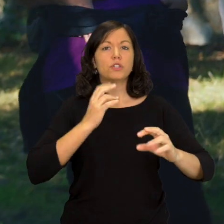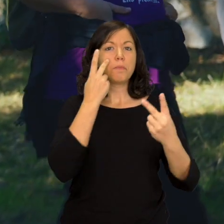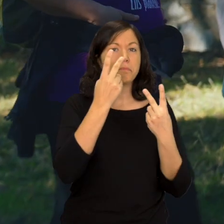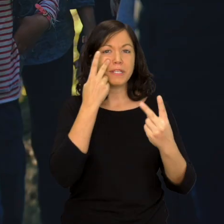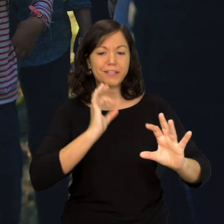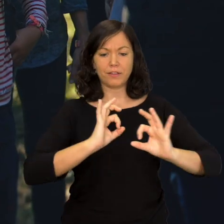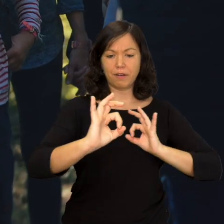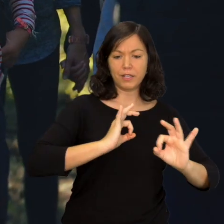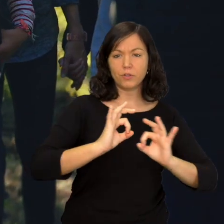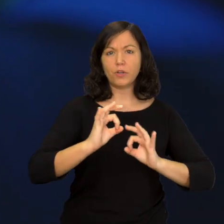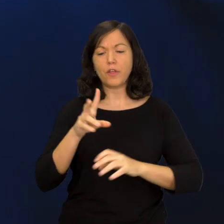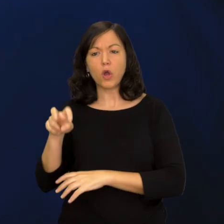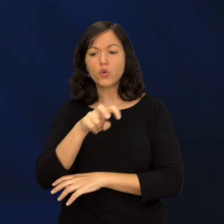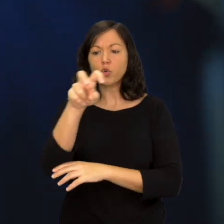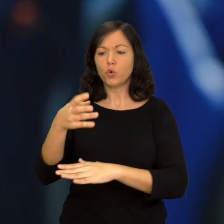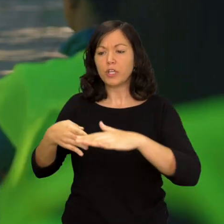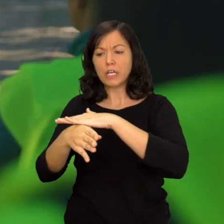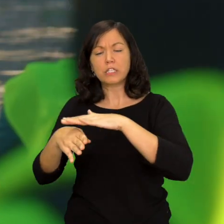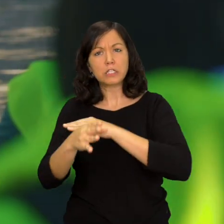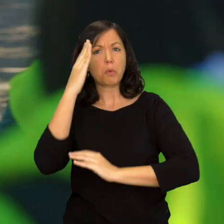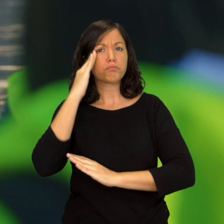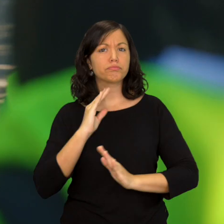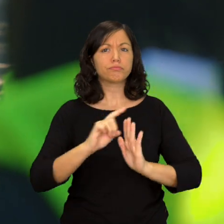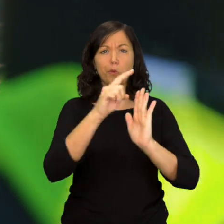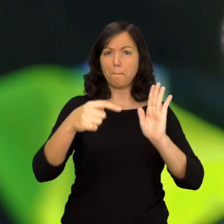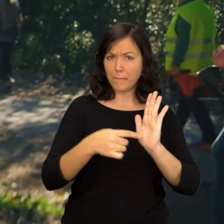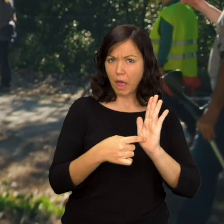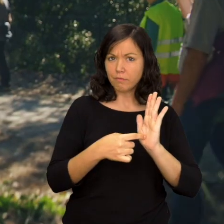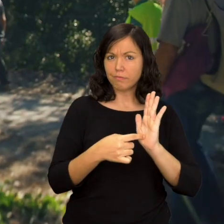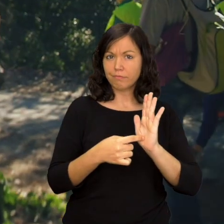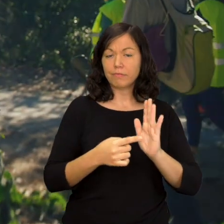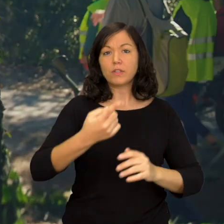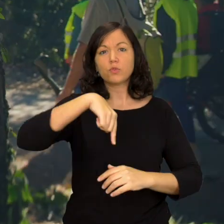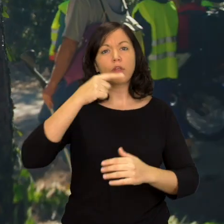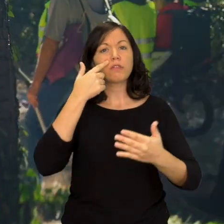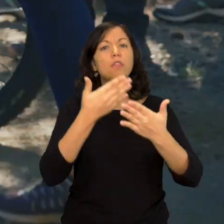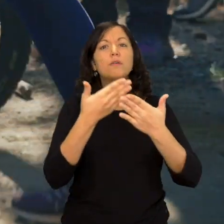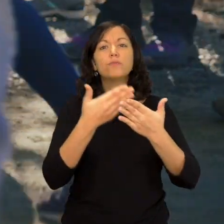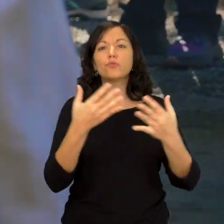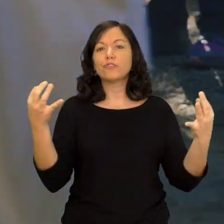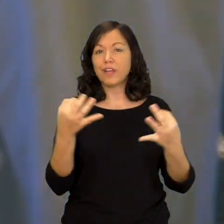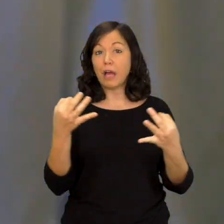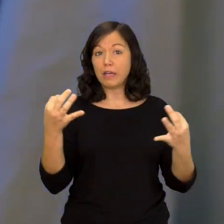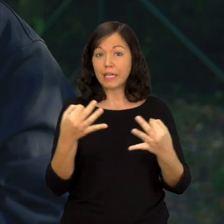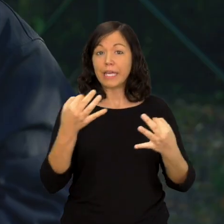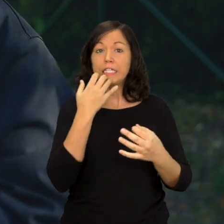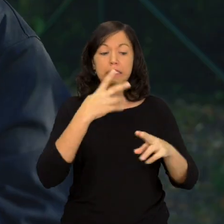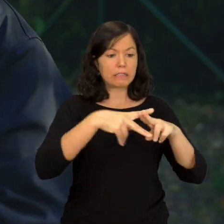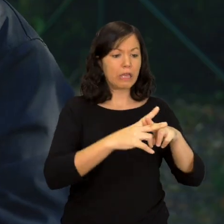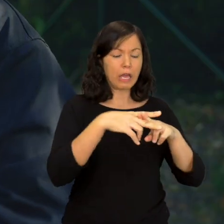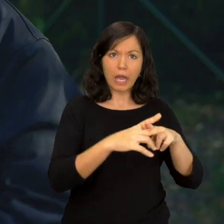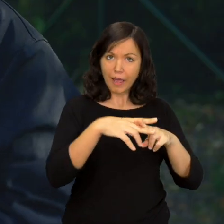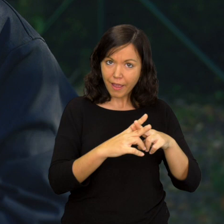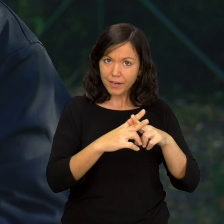Visites teatralitzades, rutes accessibles, la veritat és que ha estat una matinal molt completa i en la que he pogut demostrar doncs, que posant-hi